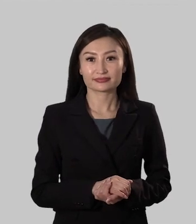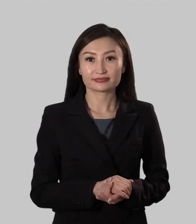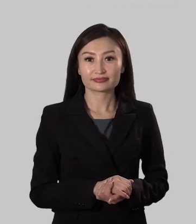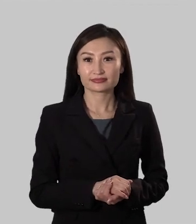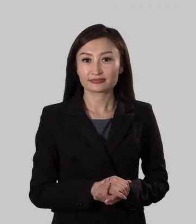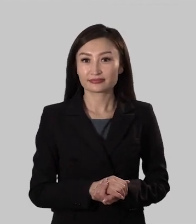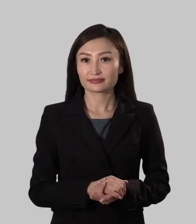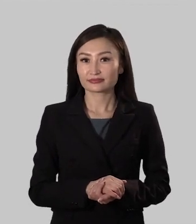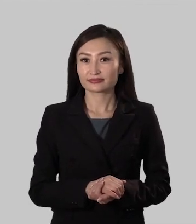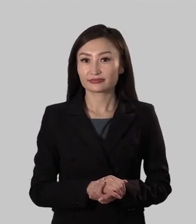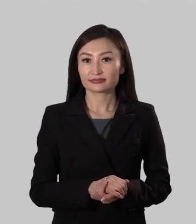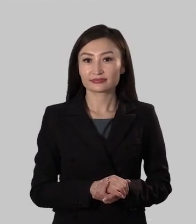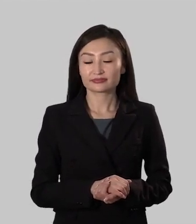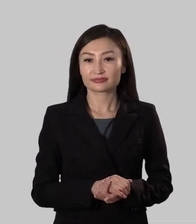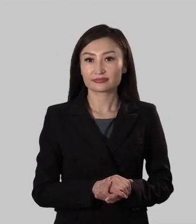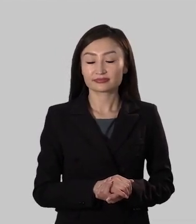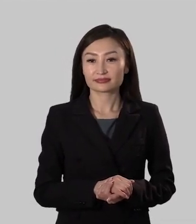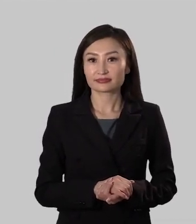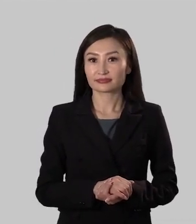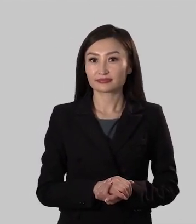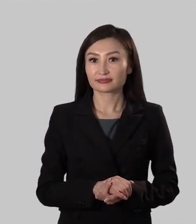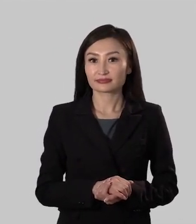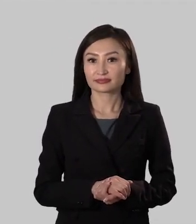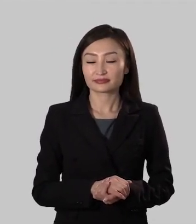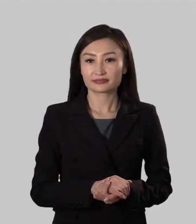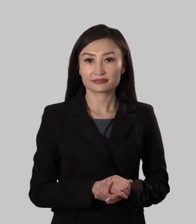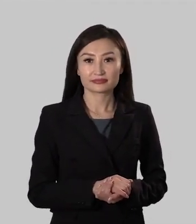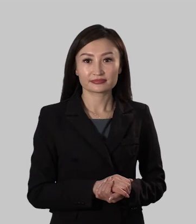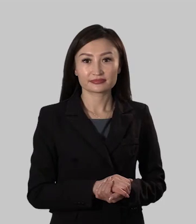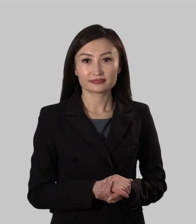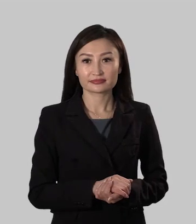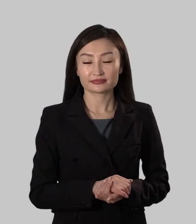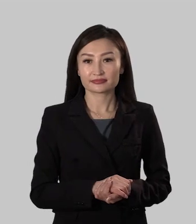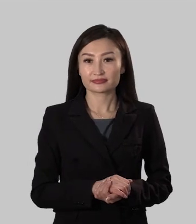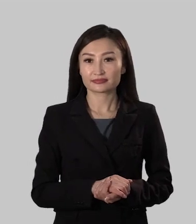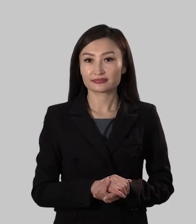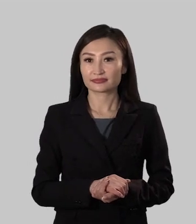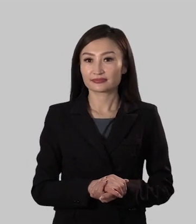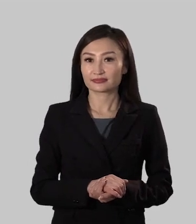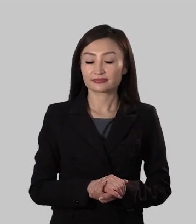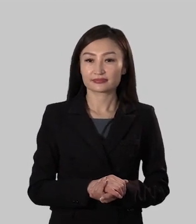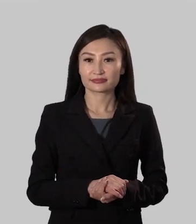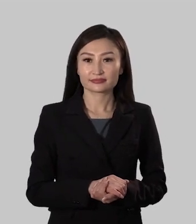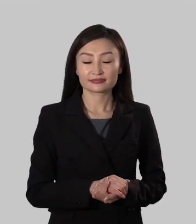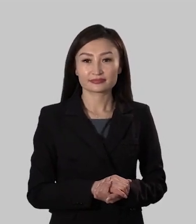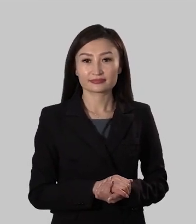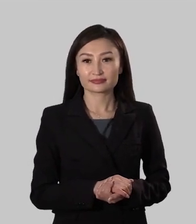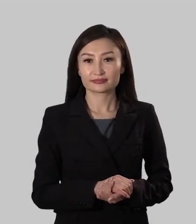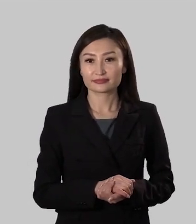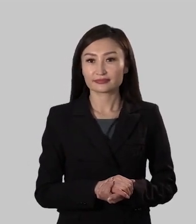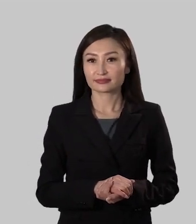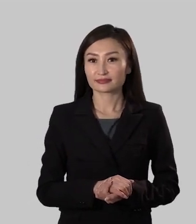все тише. А песенка Нового года все ближе, все ближе.